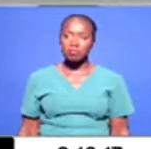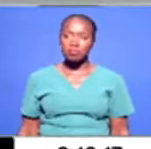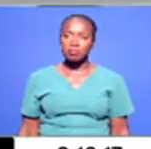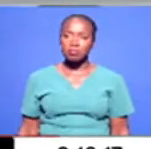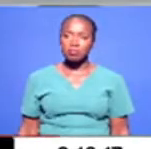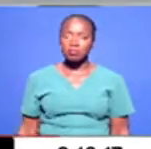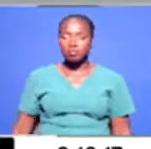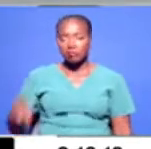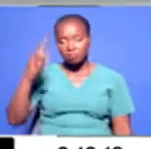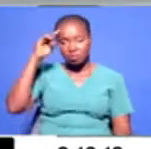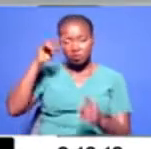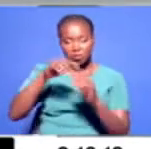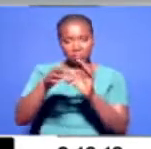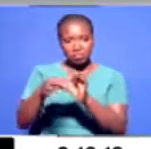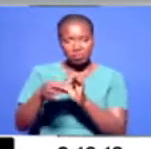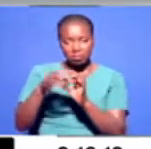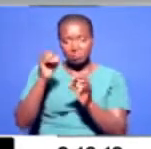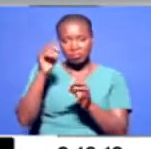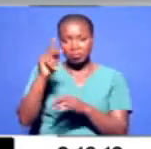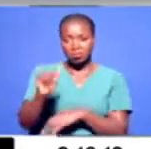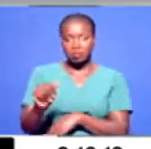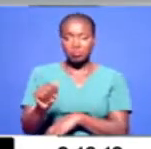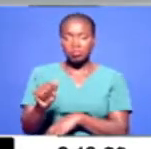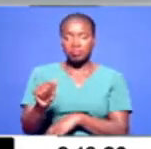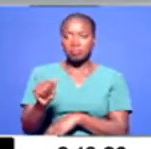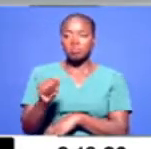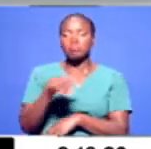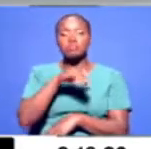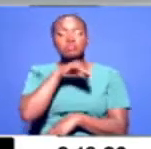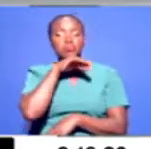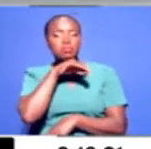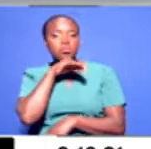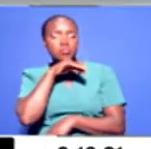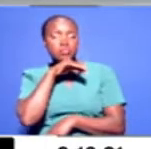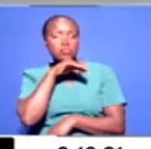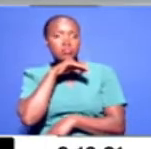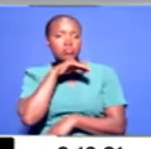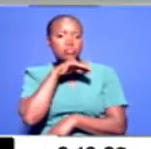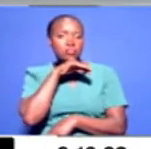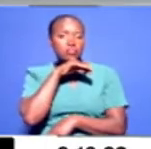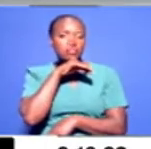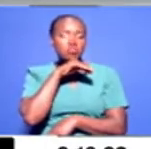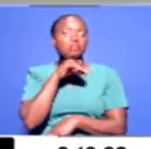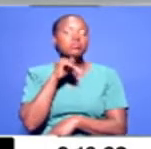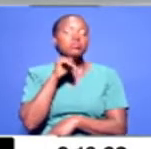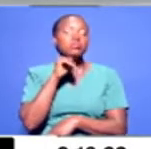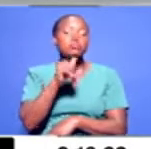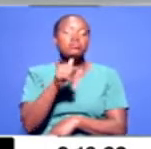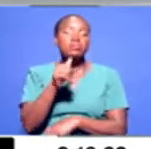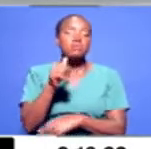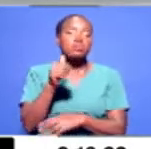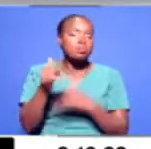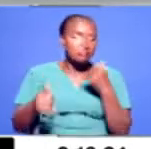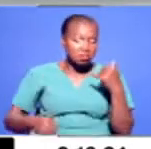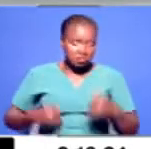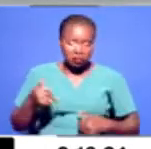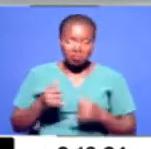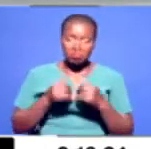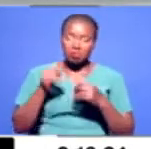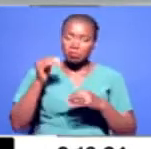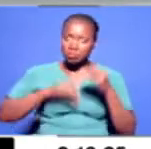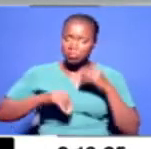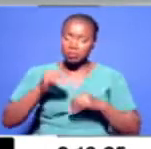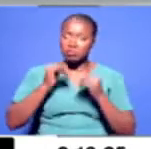Azimio la Umoja won Kenya flag bearer Raila Odinga now says he will not condone corrupt individuals if elected